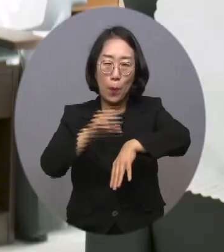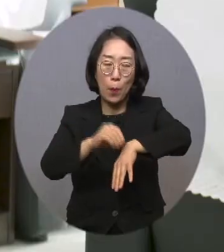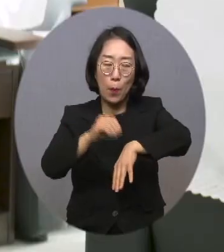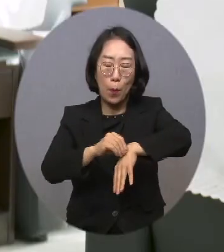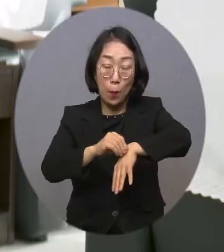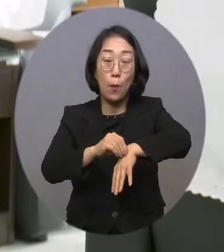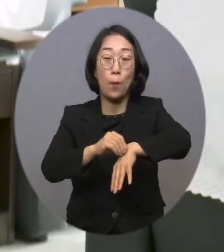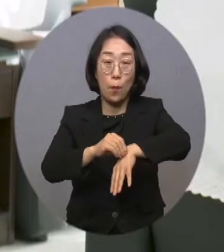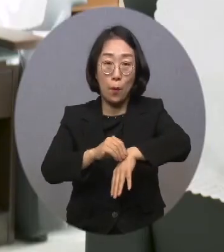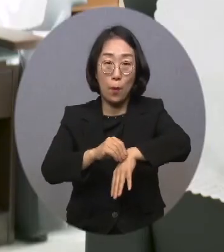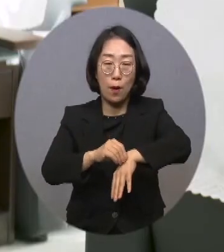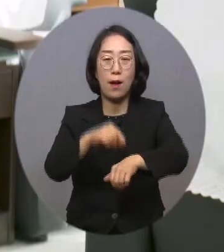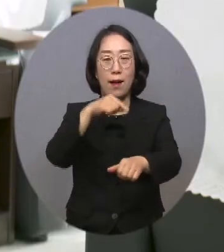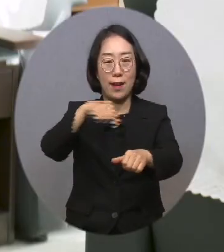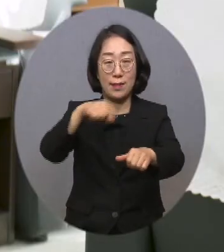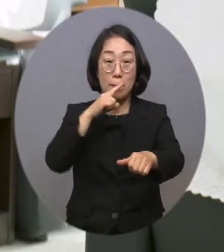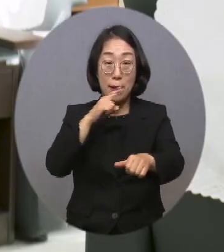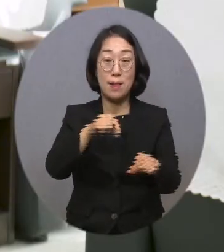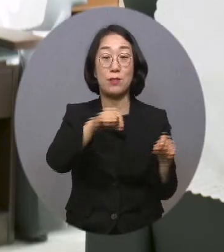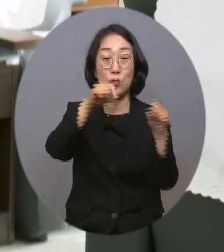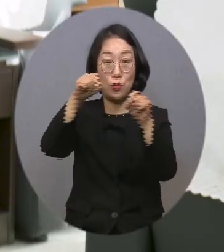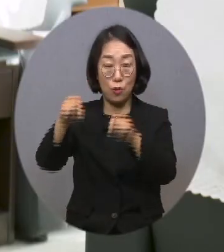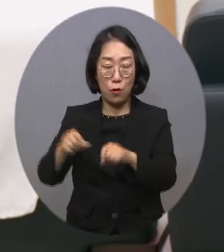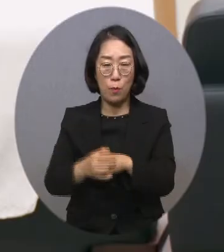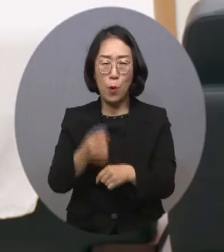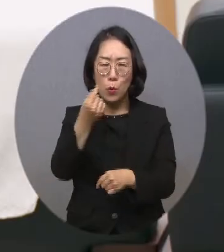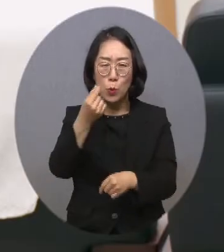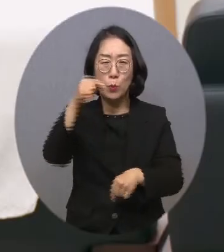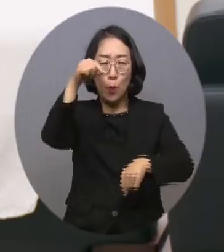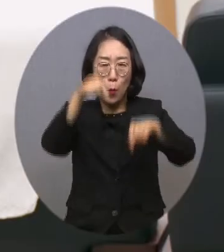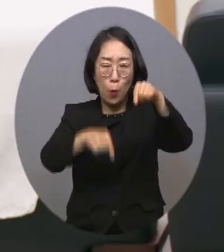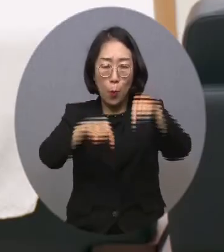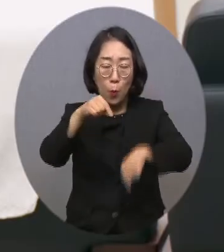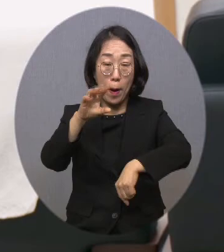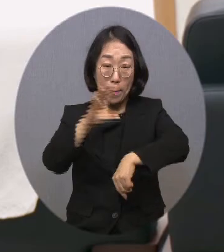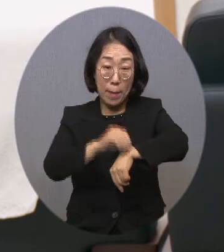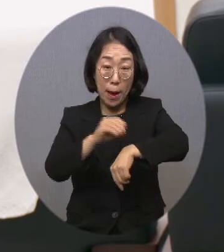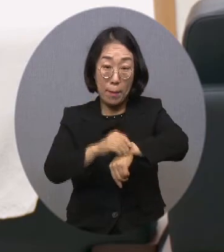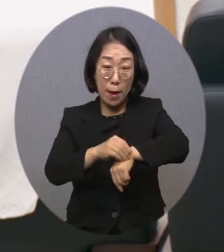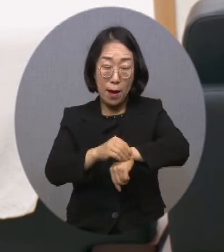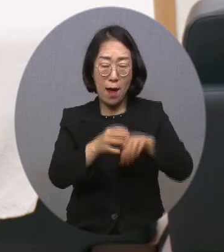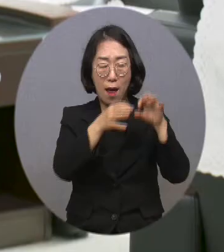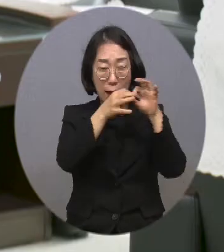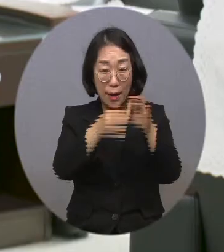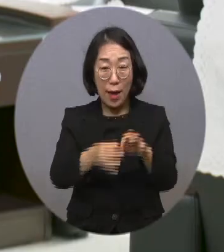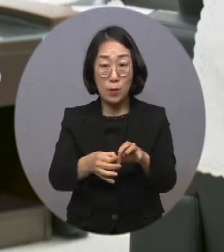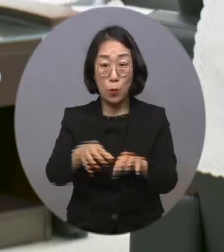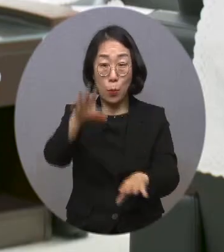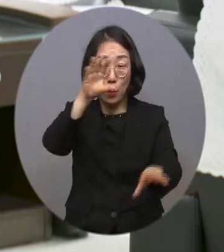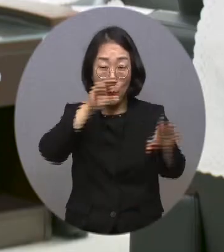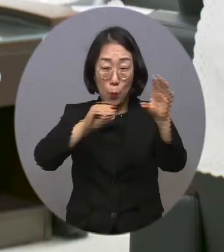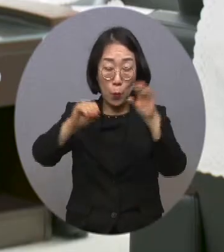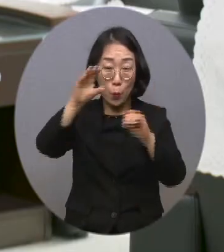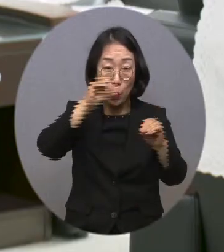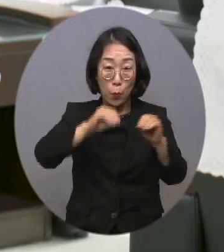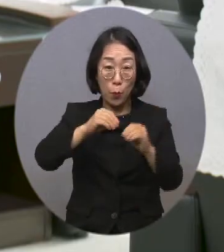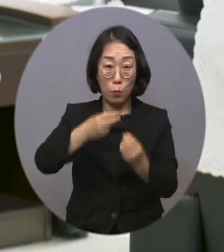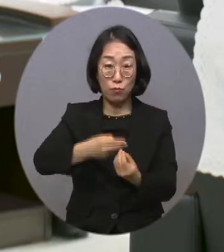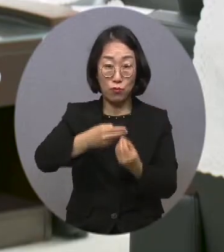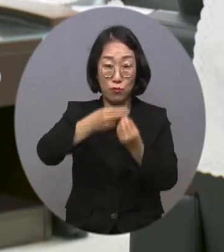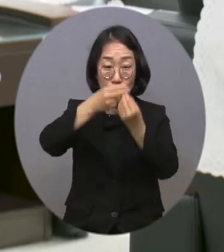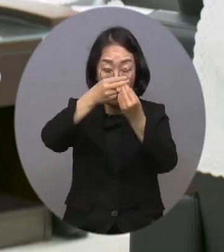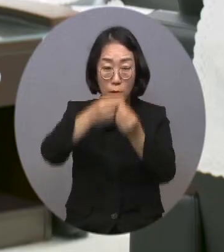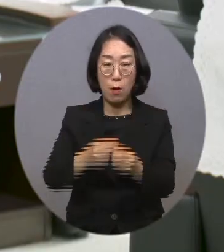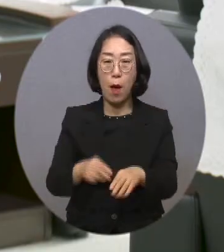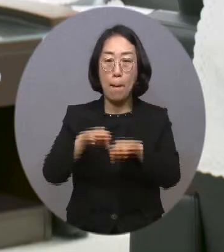이런 표현이 있는데요. 말처럼 가랑비에 옷 젖듯이 평상시의 그 교육 활동을 통해서 장애 공감 교육과